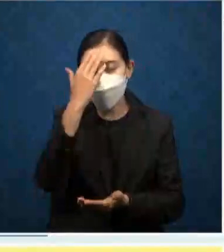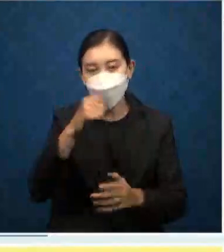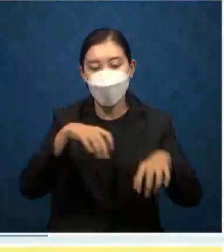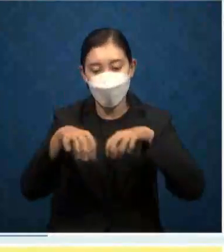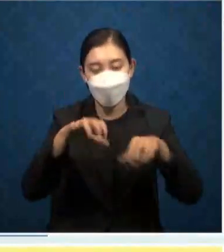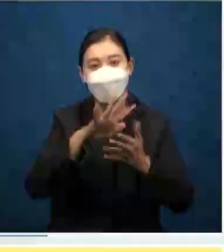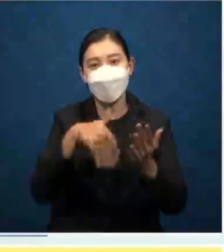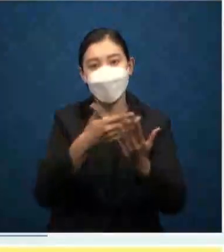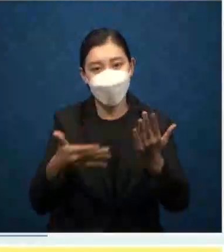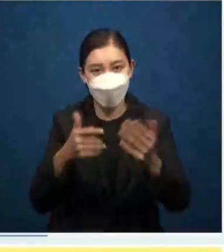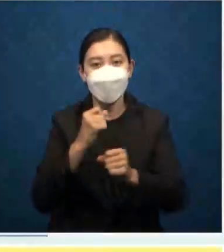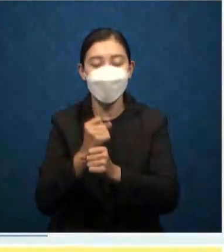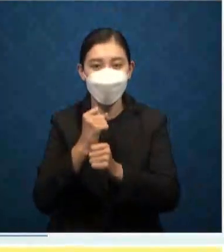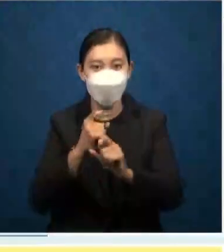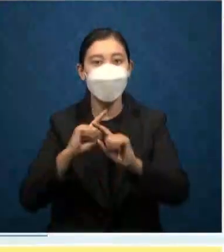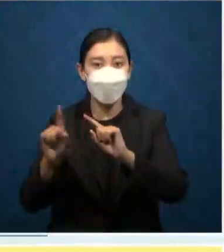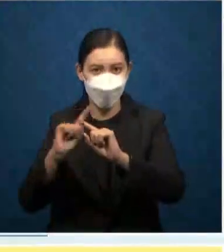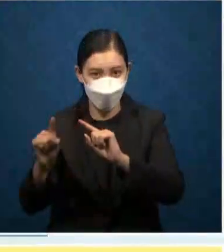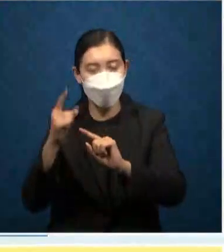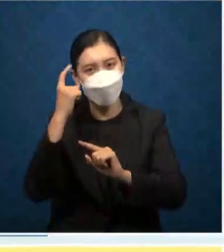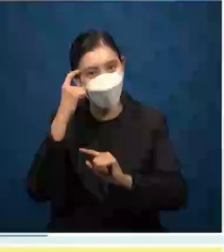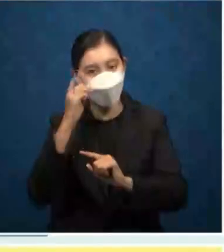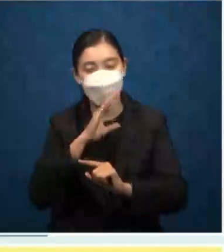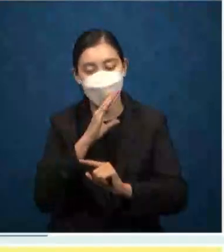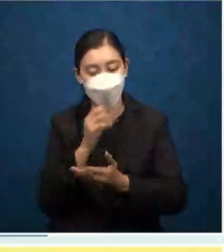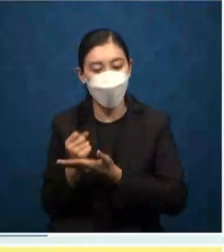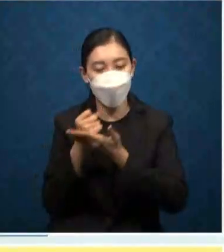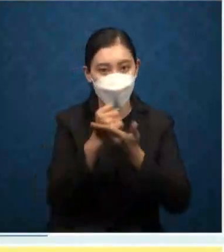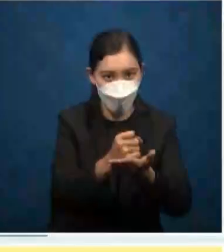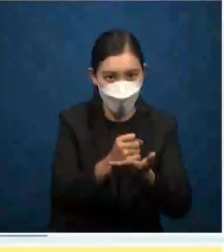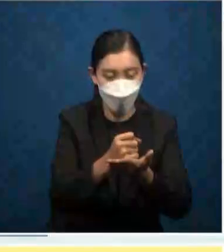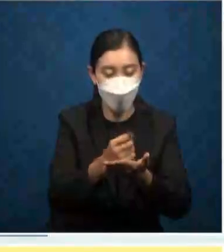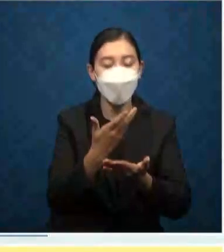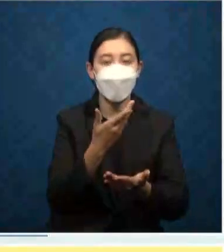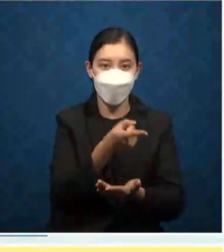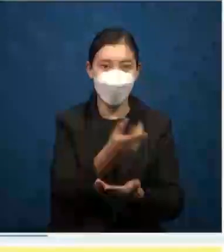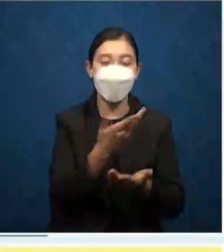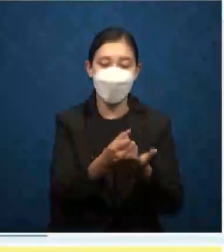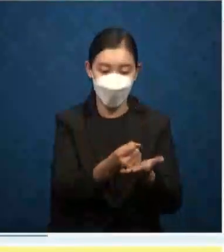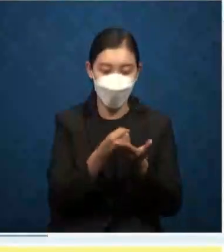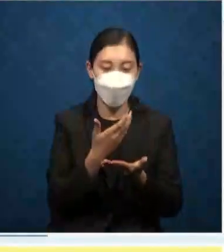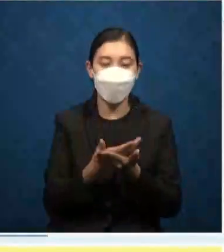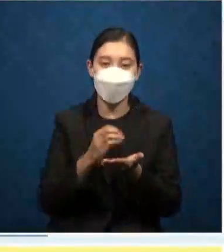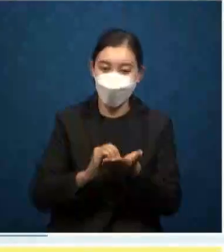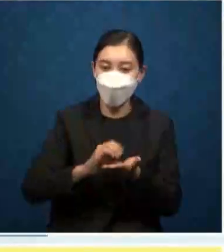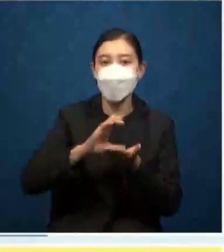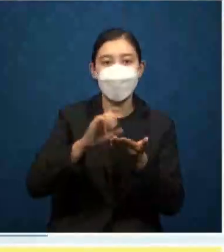ร้างมูลค่าเพิ่มในการทำงานได้อย่างมากมายเป็นทวีคูณขออนุญาต3ประเด็นขอบพระคุณท่านประธานอย่างยิ่งครับ